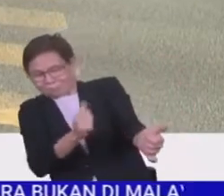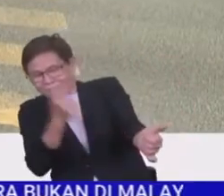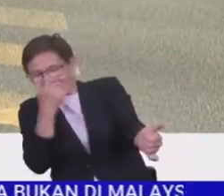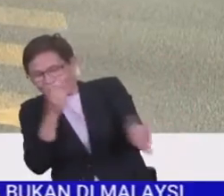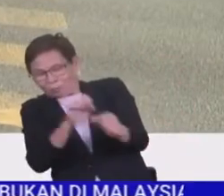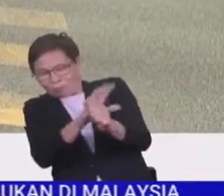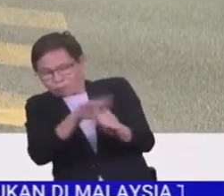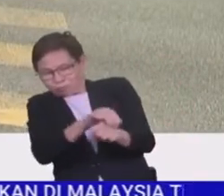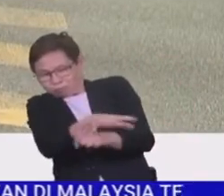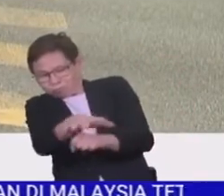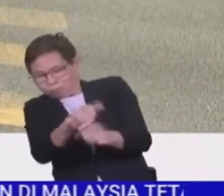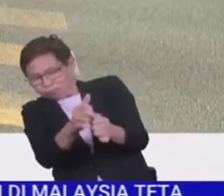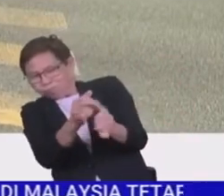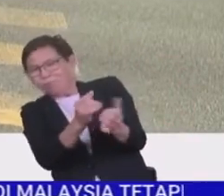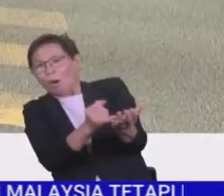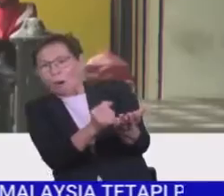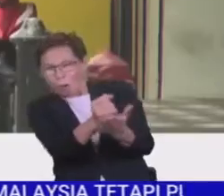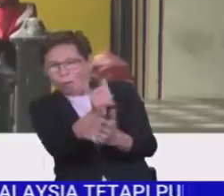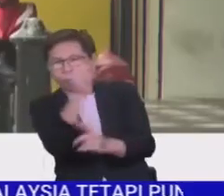wabak.